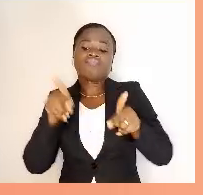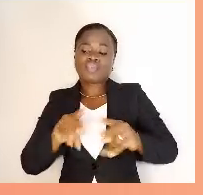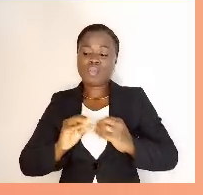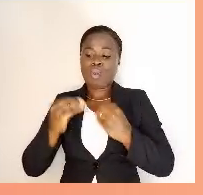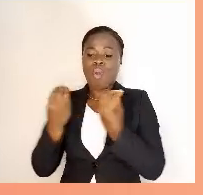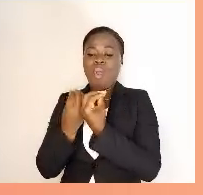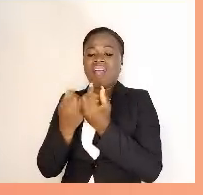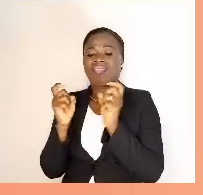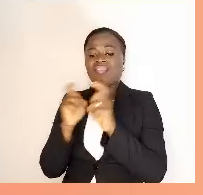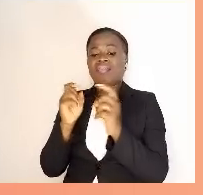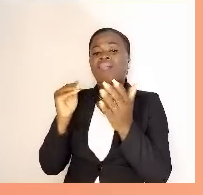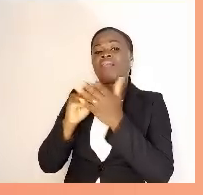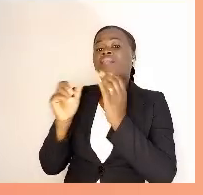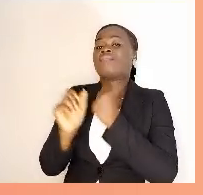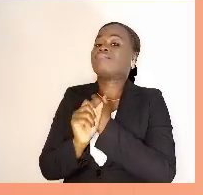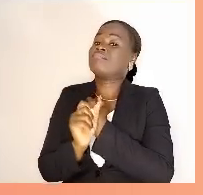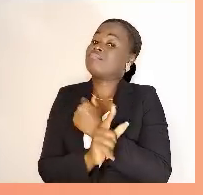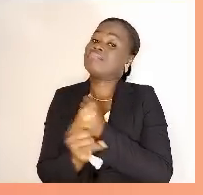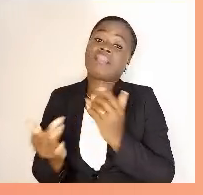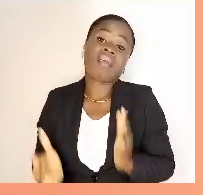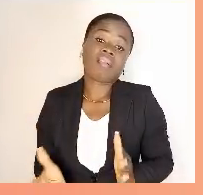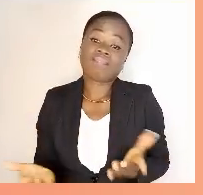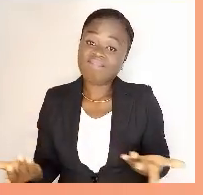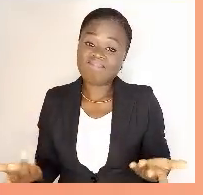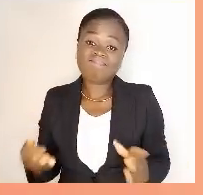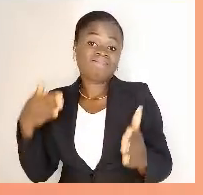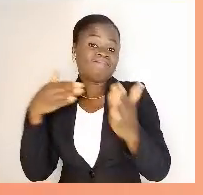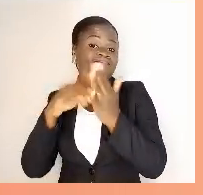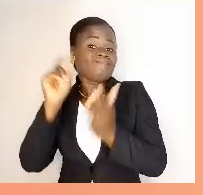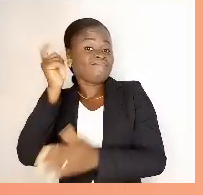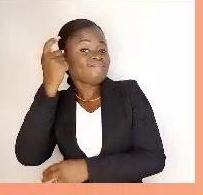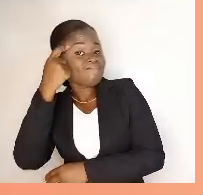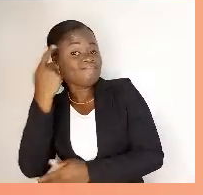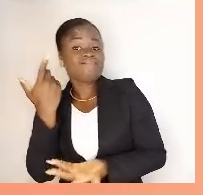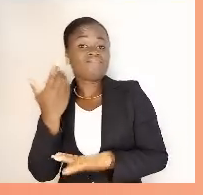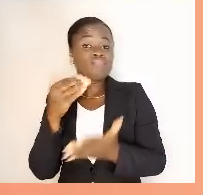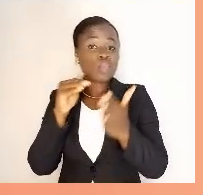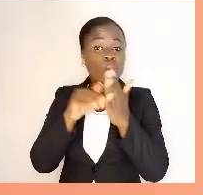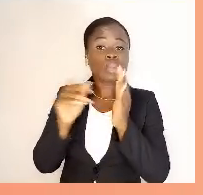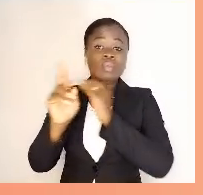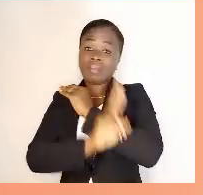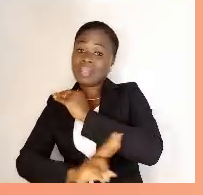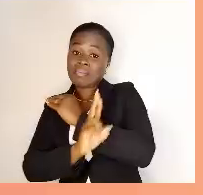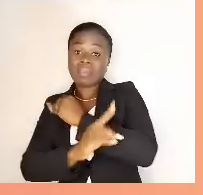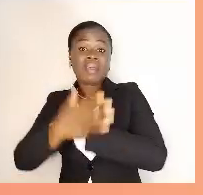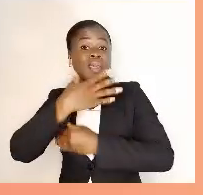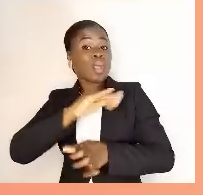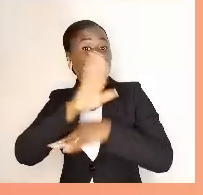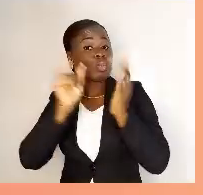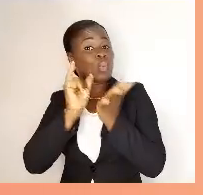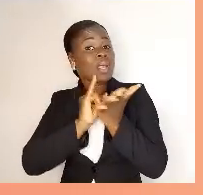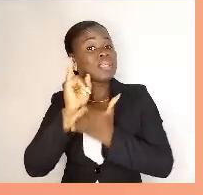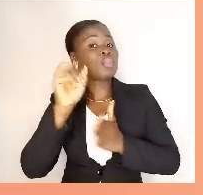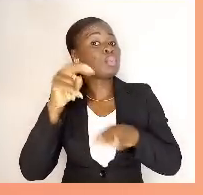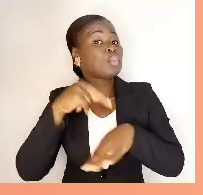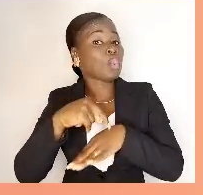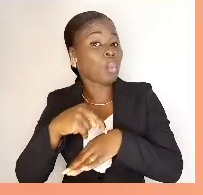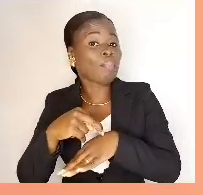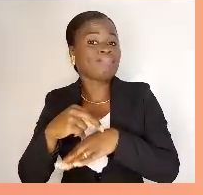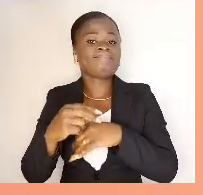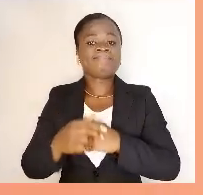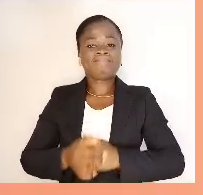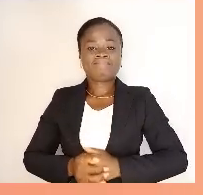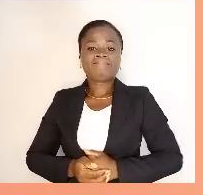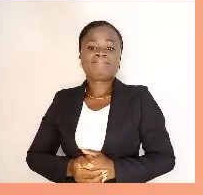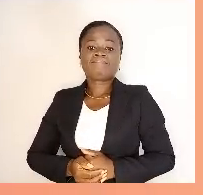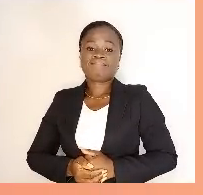crime organisé contre la nation sénégalaise, contre l'État, contre la République et ses